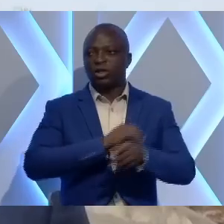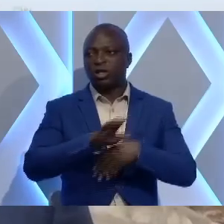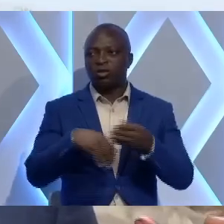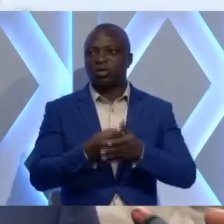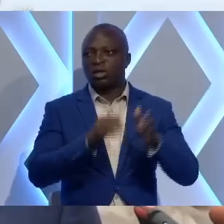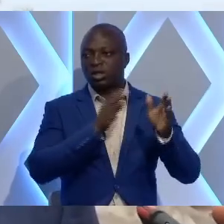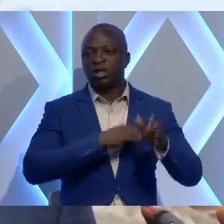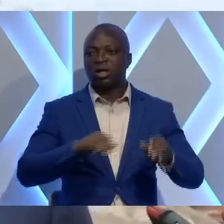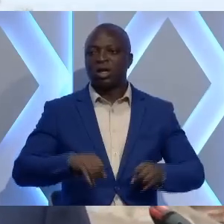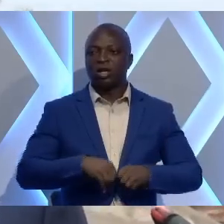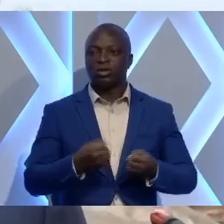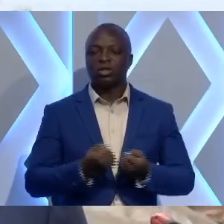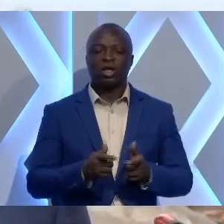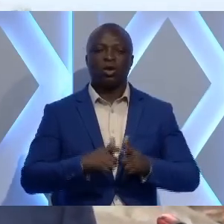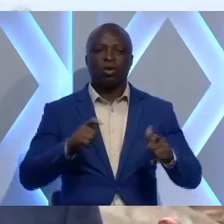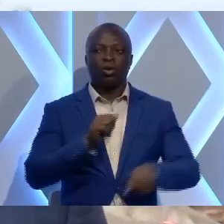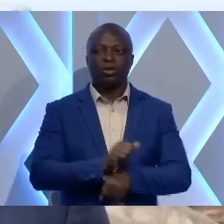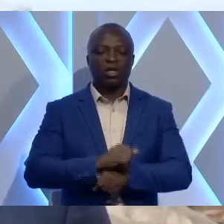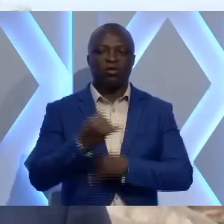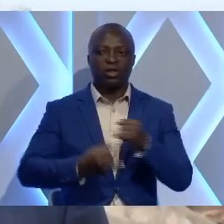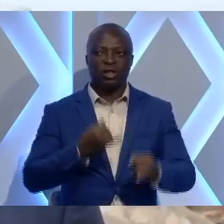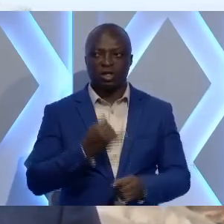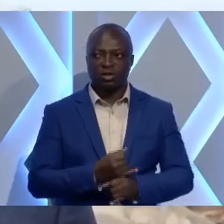La société Gros Travaux International